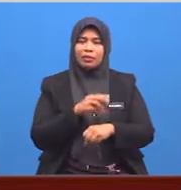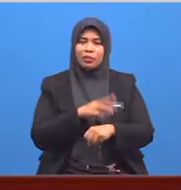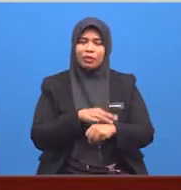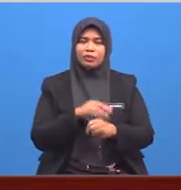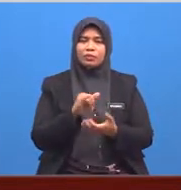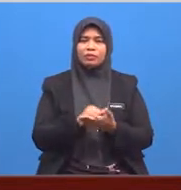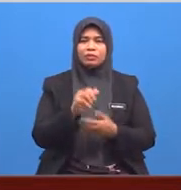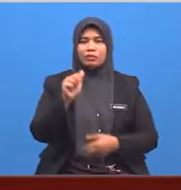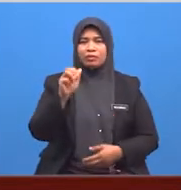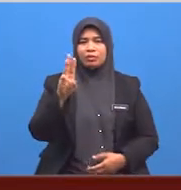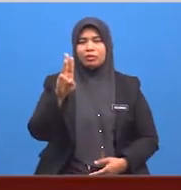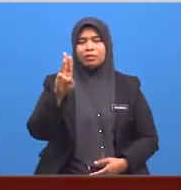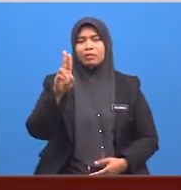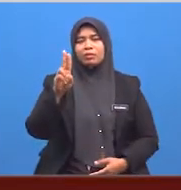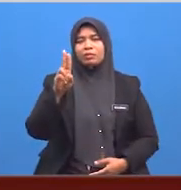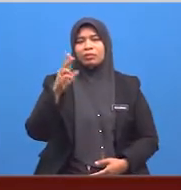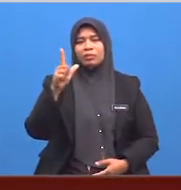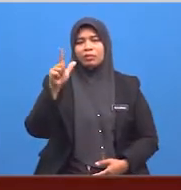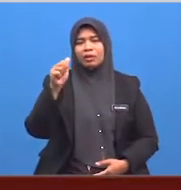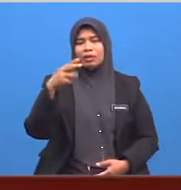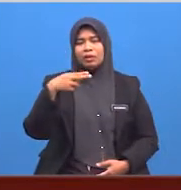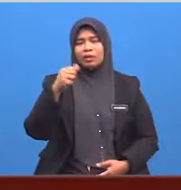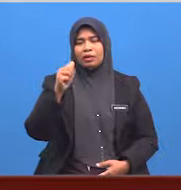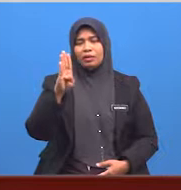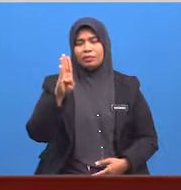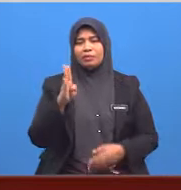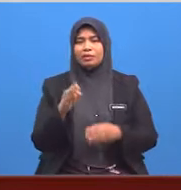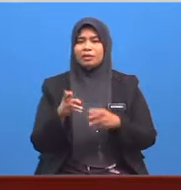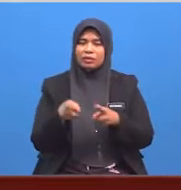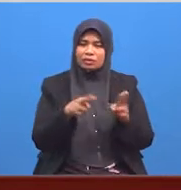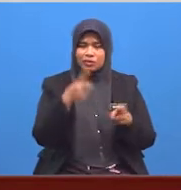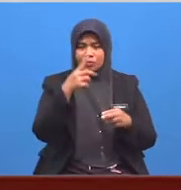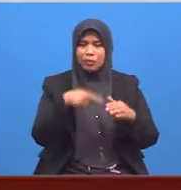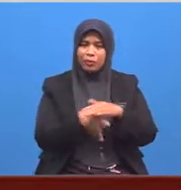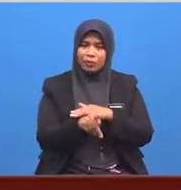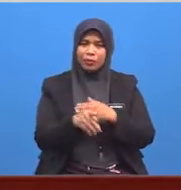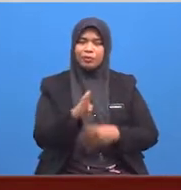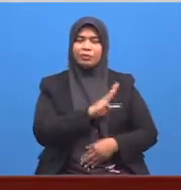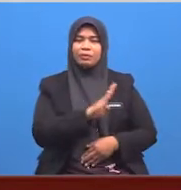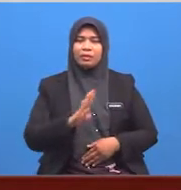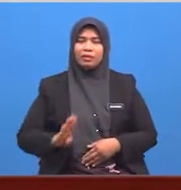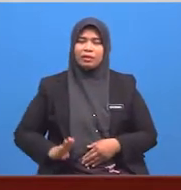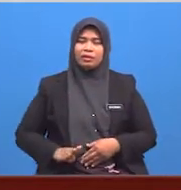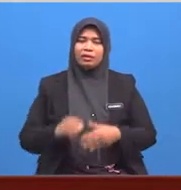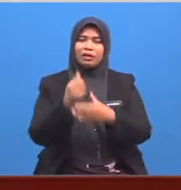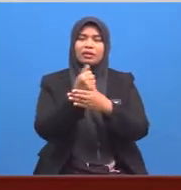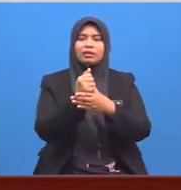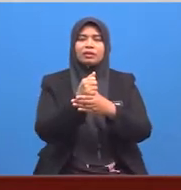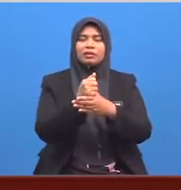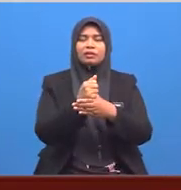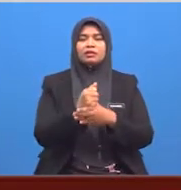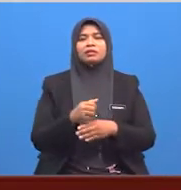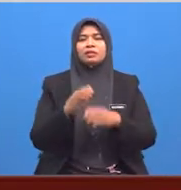Lahab dan sekutunya merancang untuk membunuh Baginda Sallallahu Alaihi Wasallam antara teknik